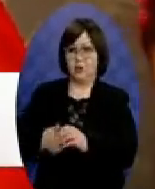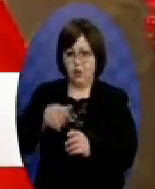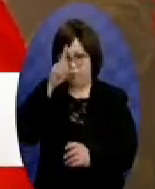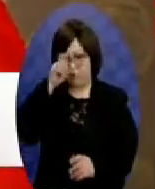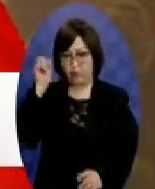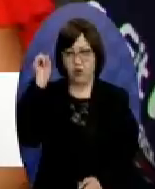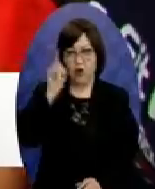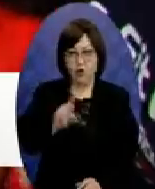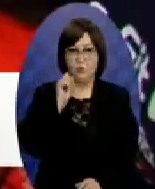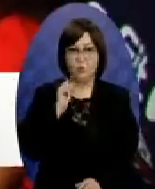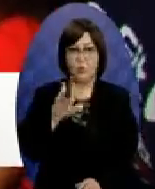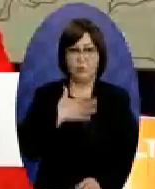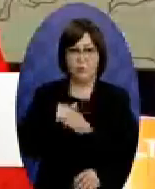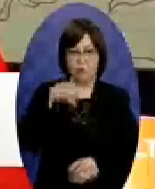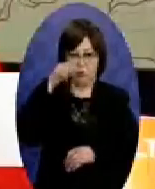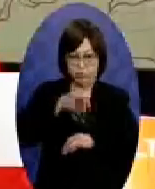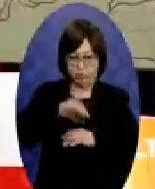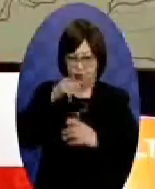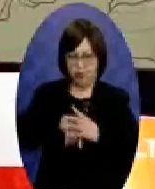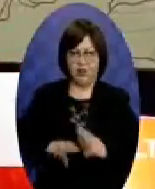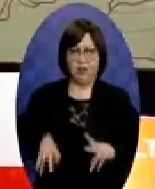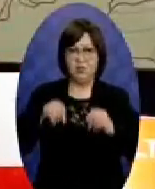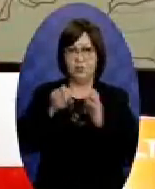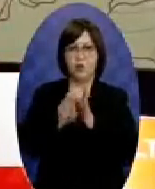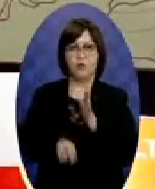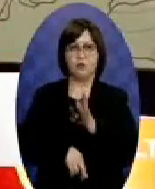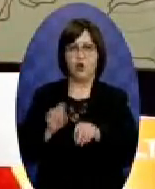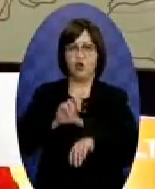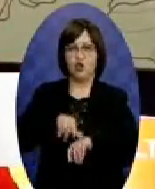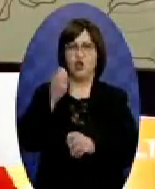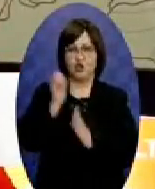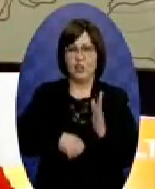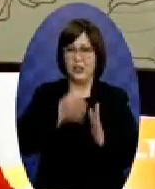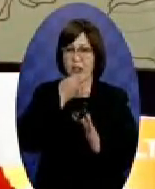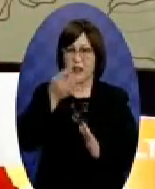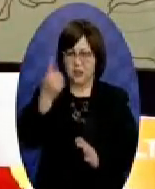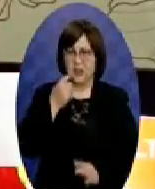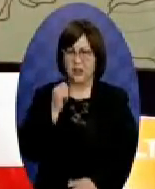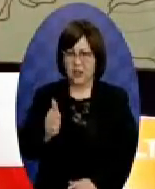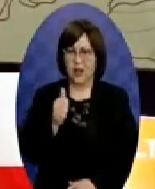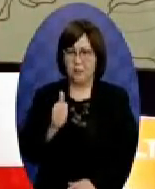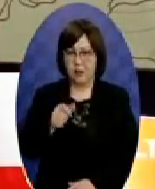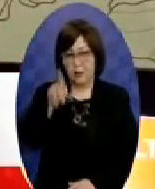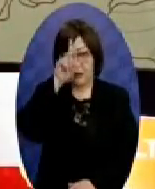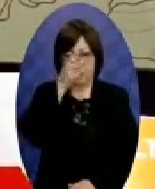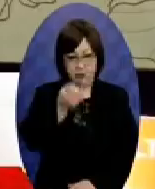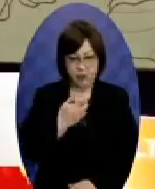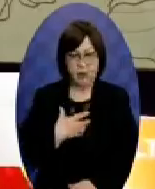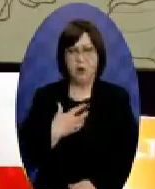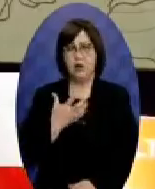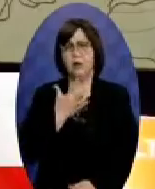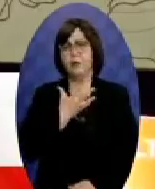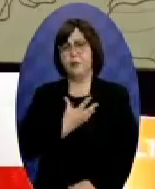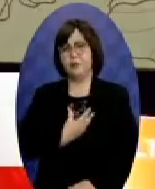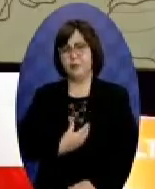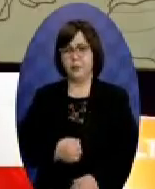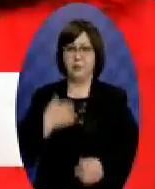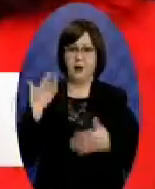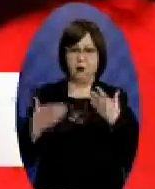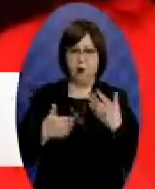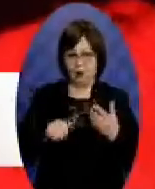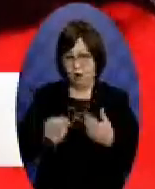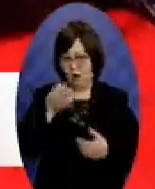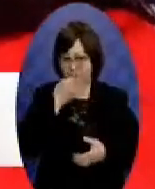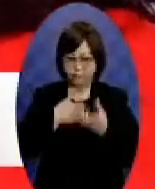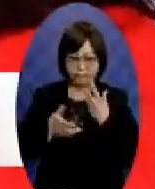өндөр байсан гэж манай энэ ихэмч маань алтан цэцгийн юм маань одоо хэлж ирсэн чи их азтай хүүхэн тэрэнд их барилж явдсан юм аа